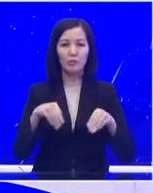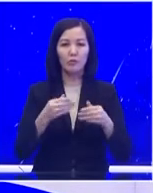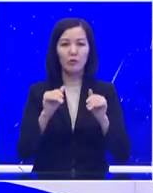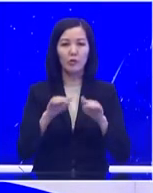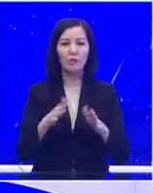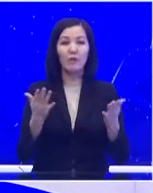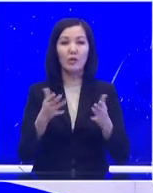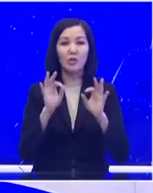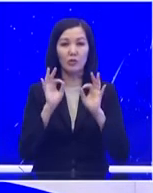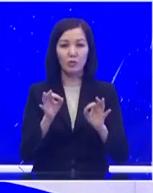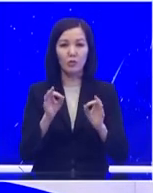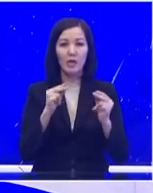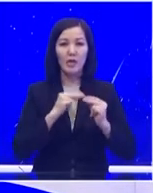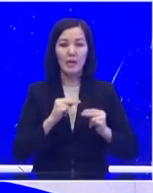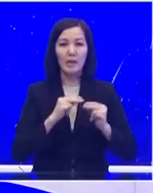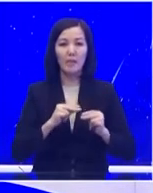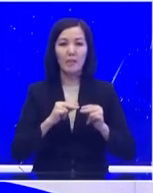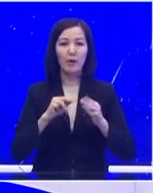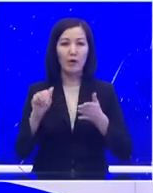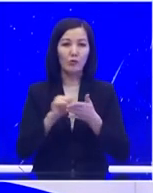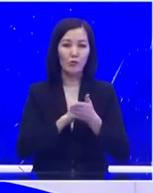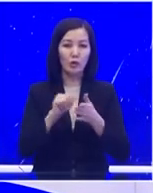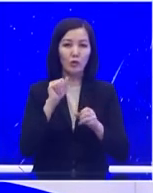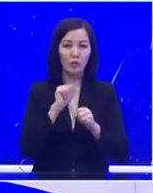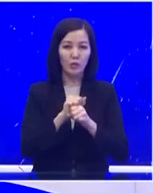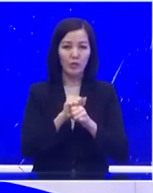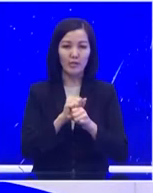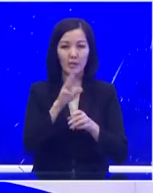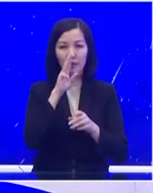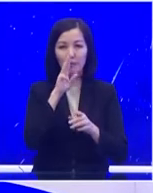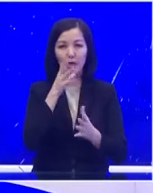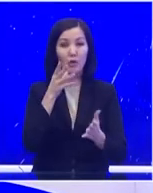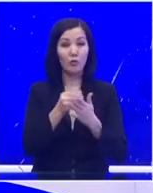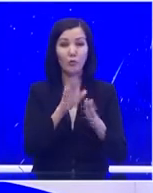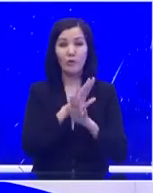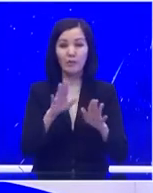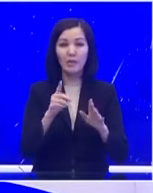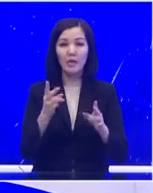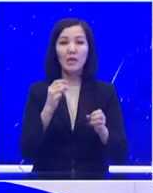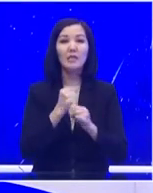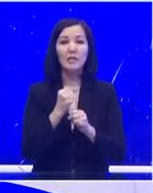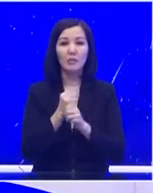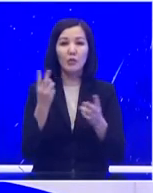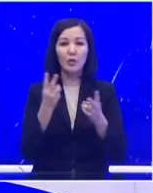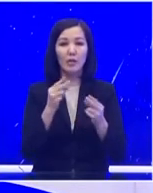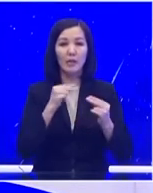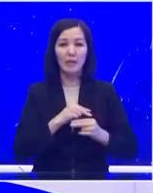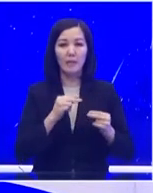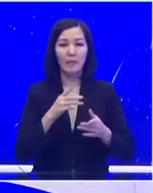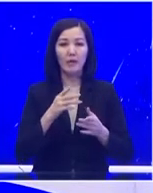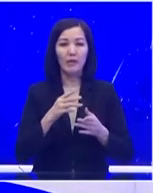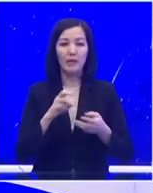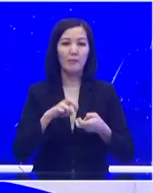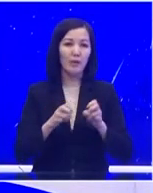қаншалықты заңды? Егер еңбек шартыңыз бұзылып, еңбек ақыңыз уақытылы төленбей жатса, не істеу керек? Еңбек қатынастары саласындағы